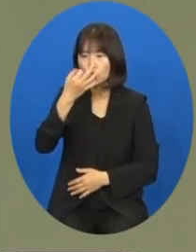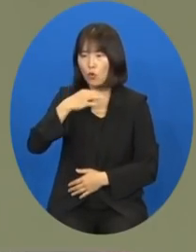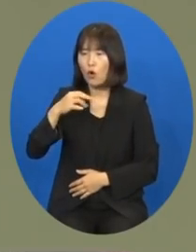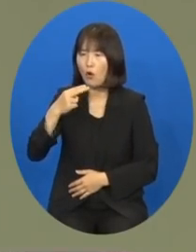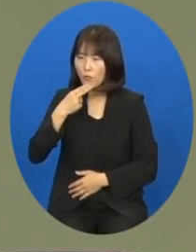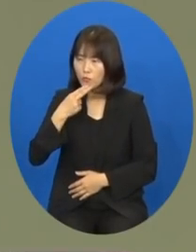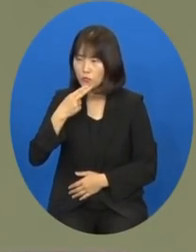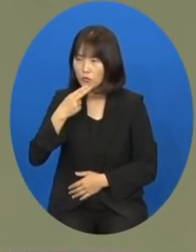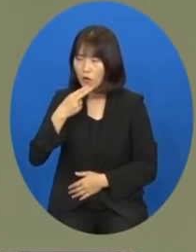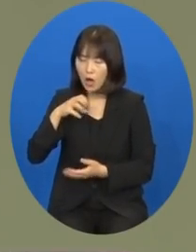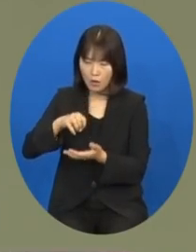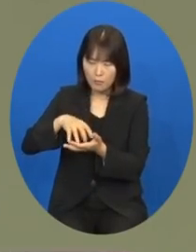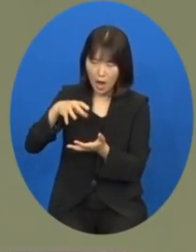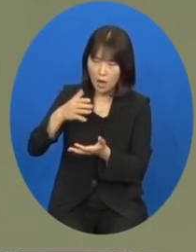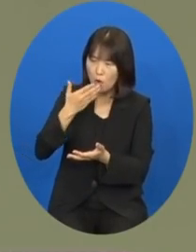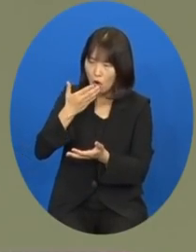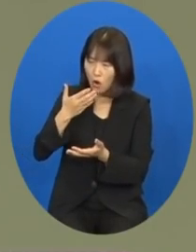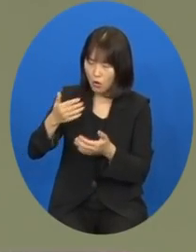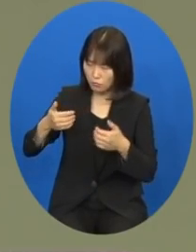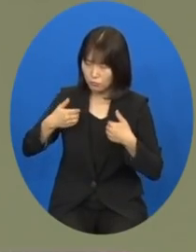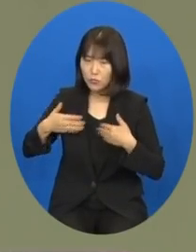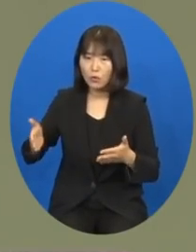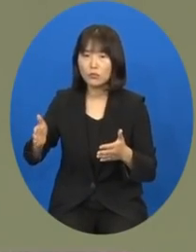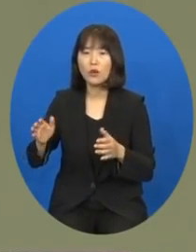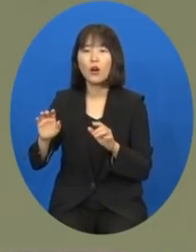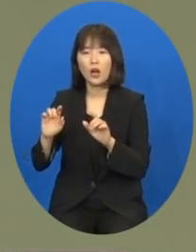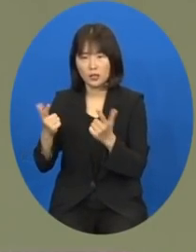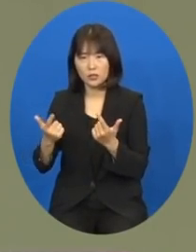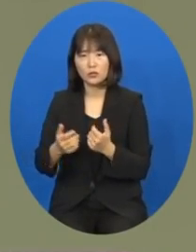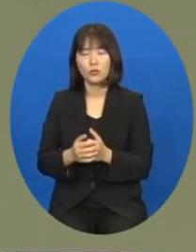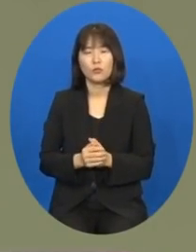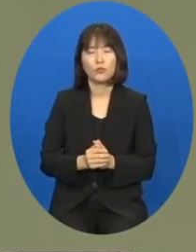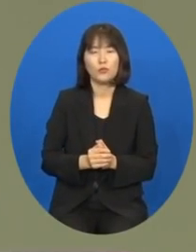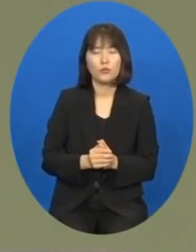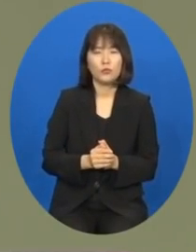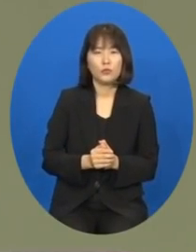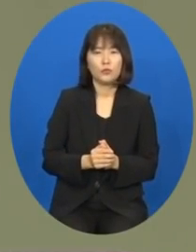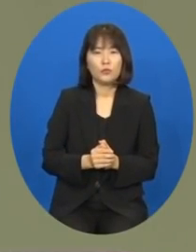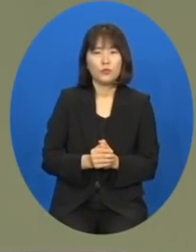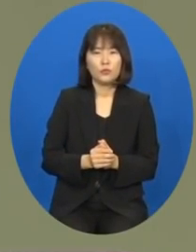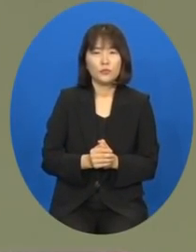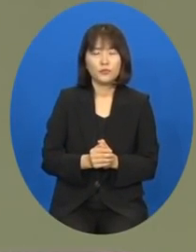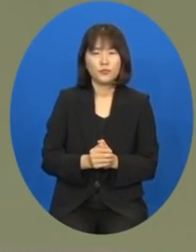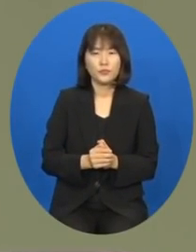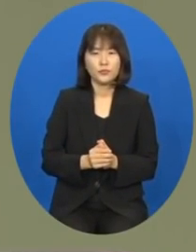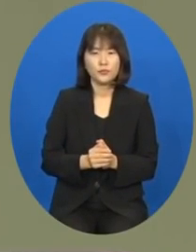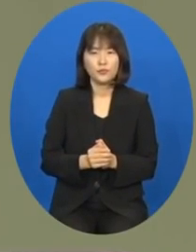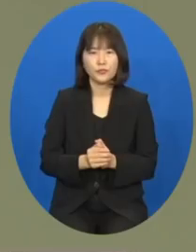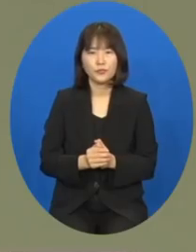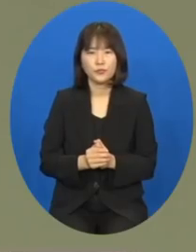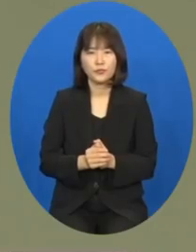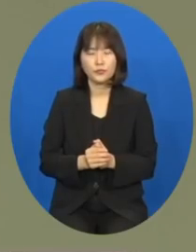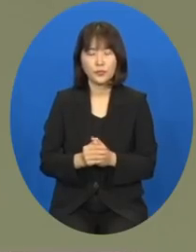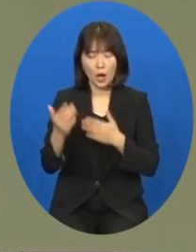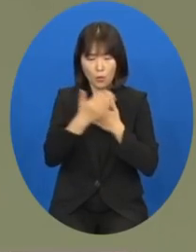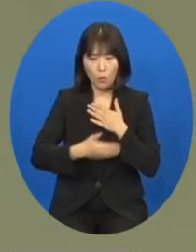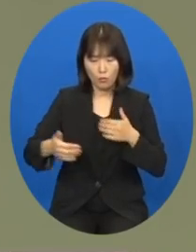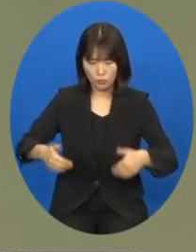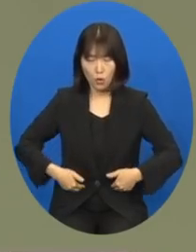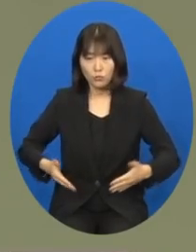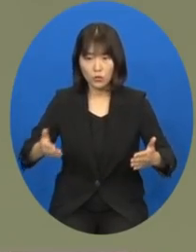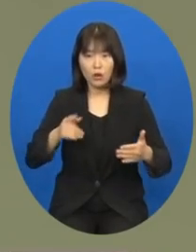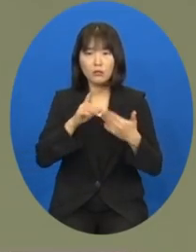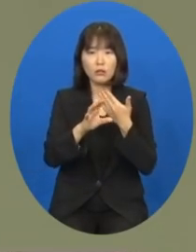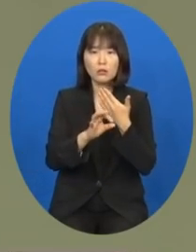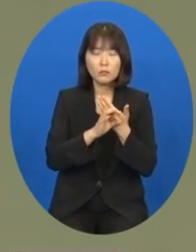필요 없다는 뜻이 아닙니다 만약에 물질이 필요없다며 예수님이 혐 성 6층에서 아기의 모습으로 오실 쓸 필요도 없고 몸의 부활도 안